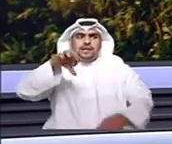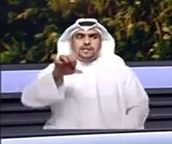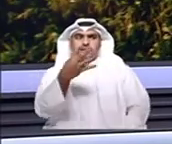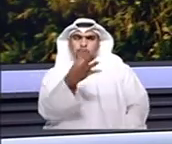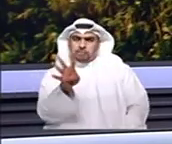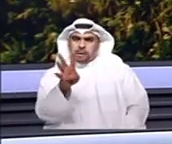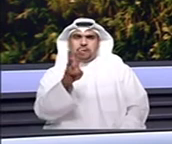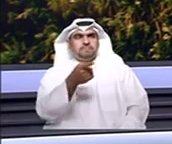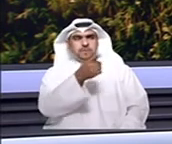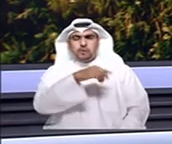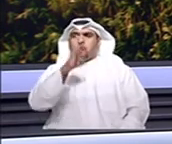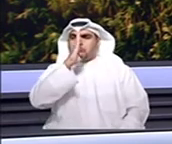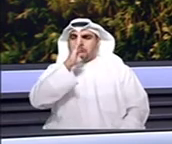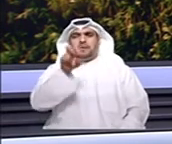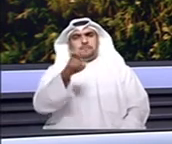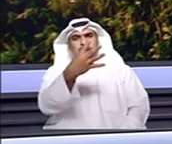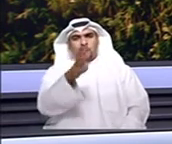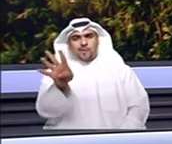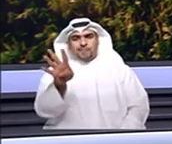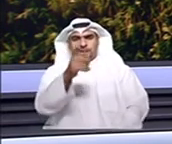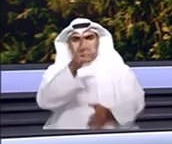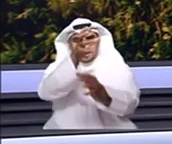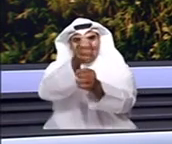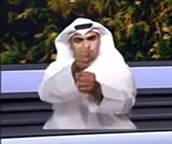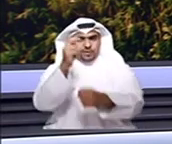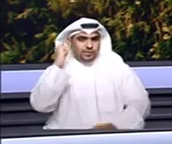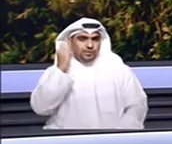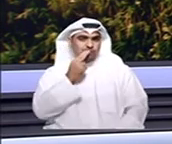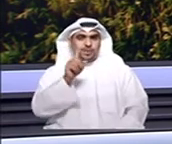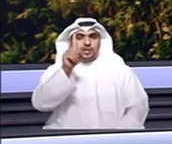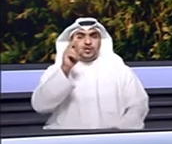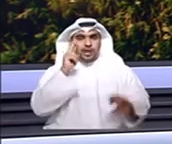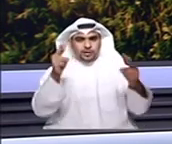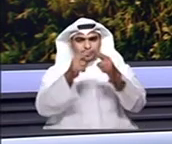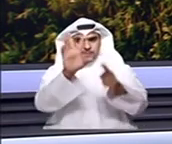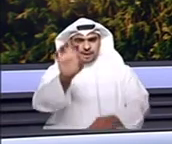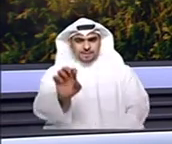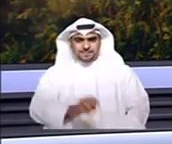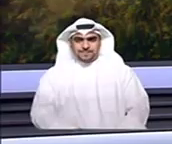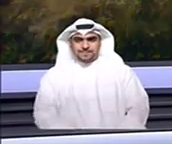مئوية. أعزائي المشاهدين نشكركم على حسن المتابعة، والآن مع درجات الحرارة حول عاصم العالم.